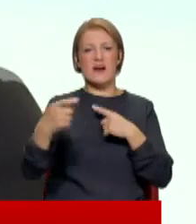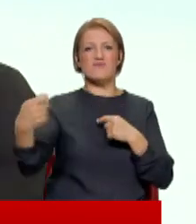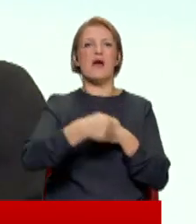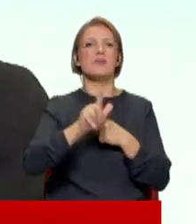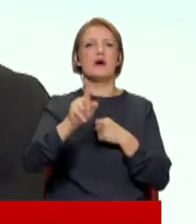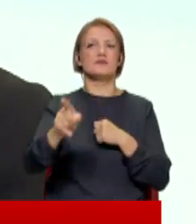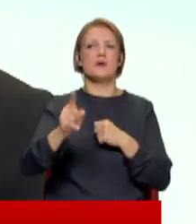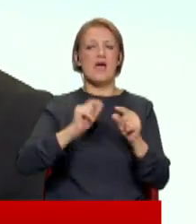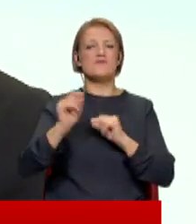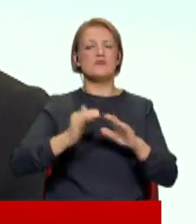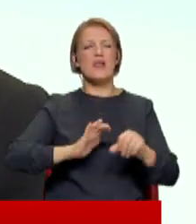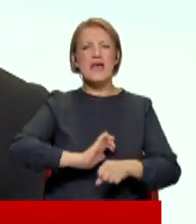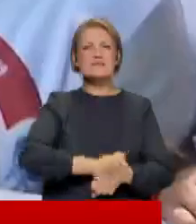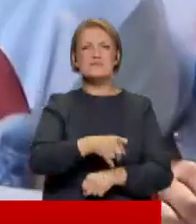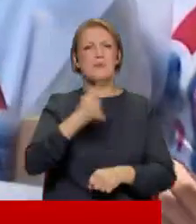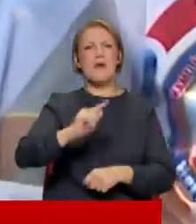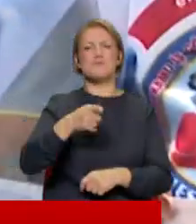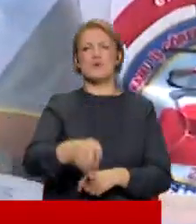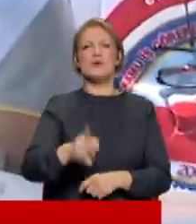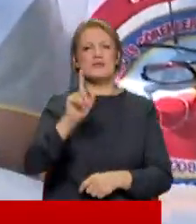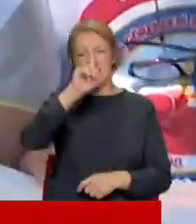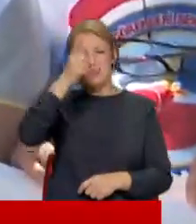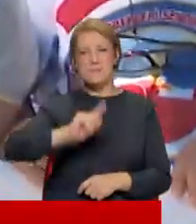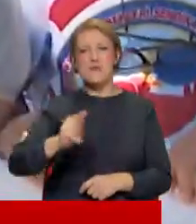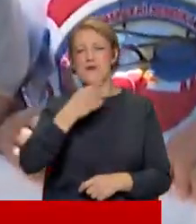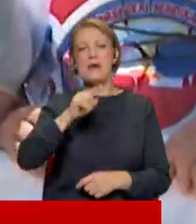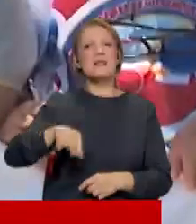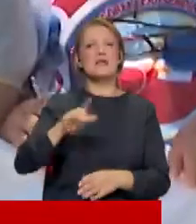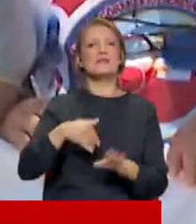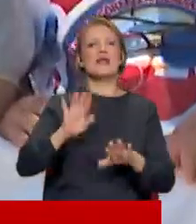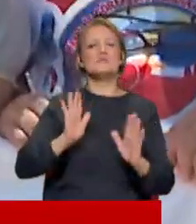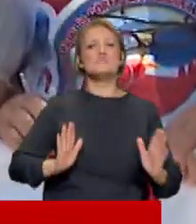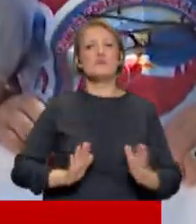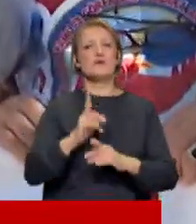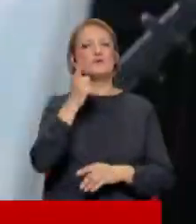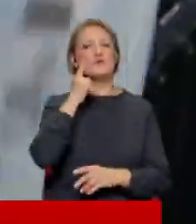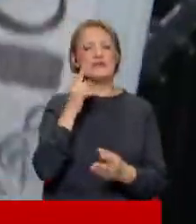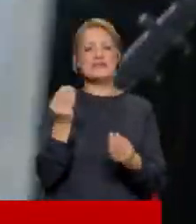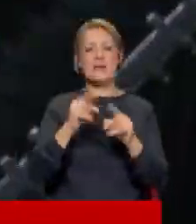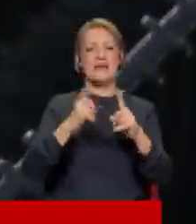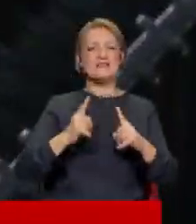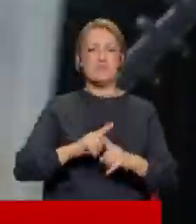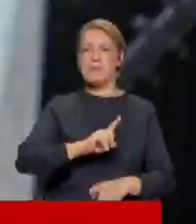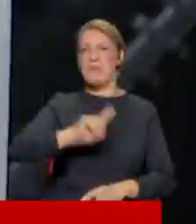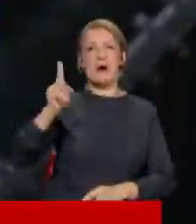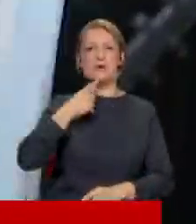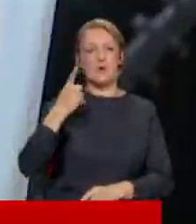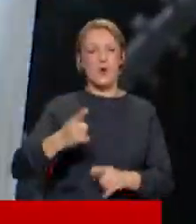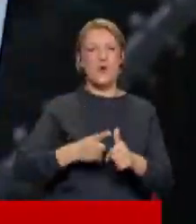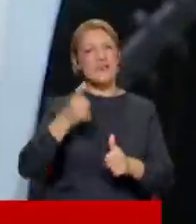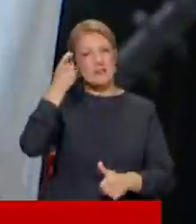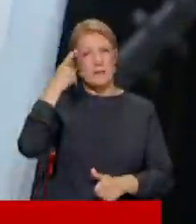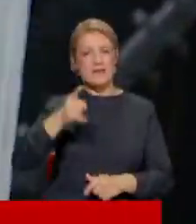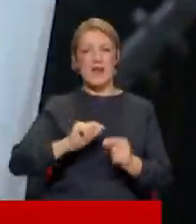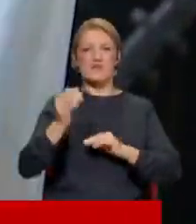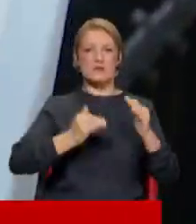verilerek enflasyona ezdirmedir bu memuru sadece memur ve emeklileri değil muhalefet de hükümetin zam hesabına itiraz ediyor önce tahmin